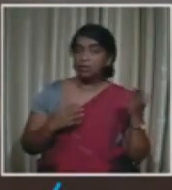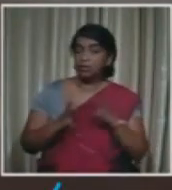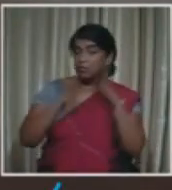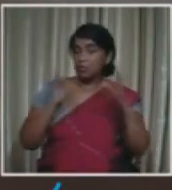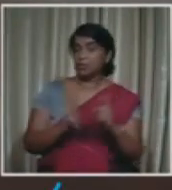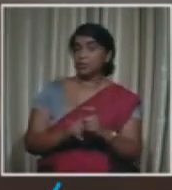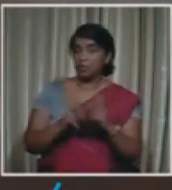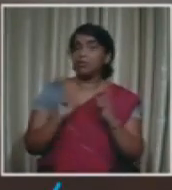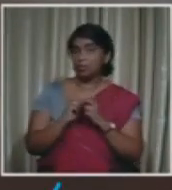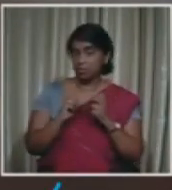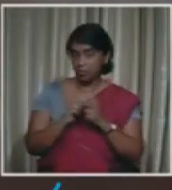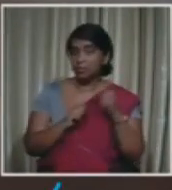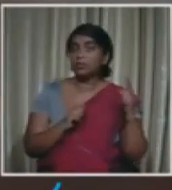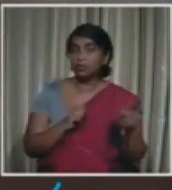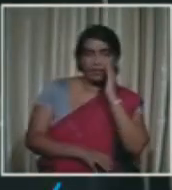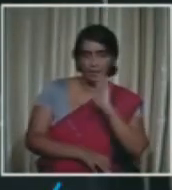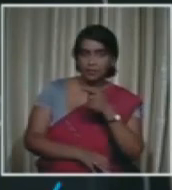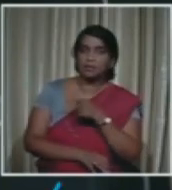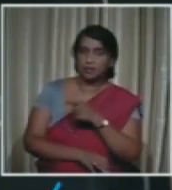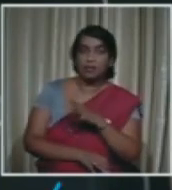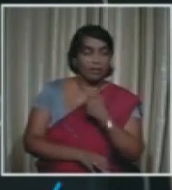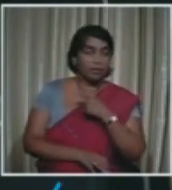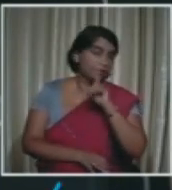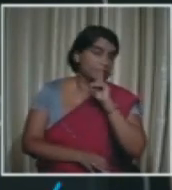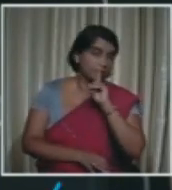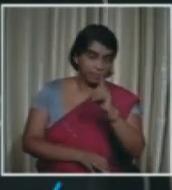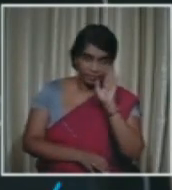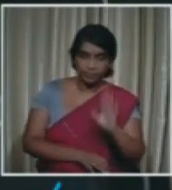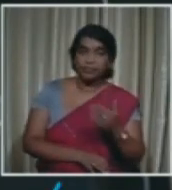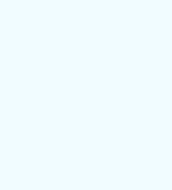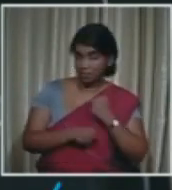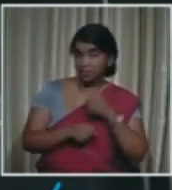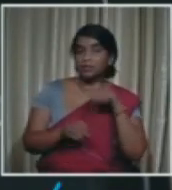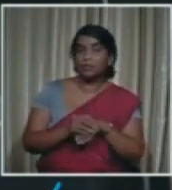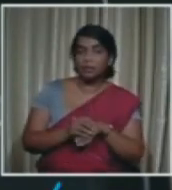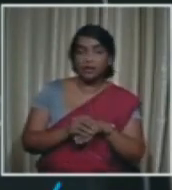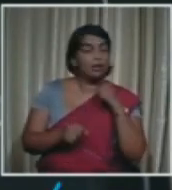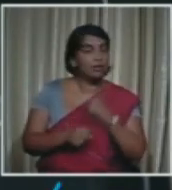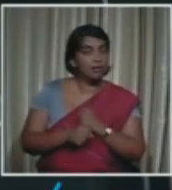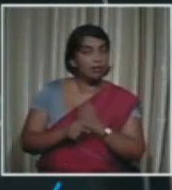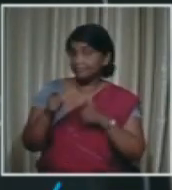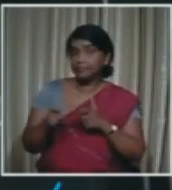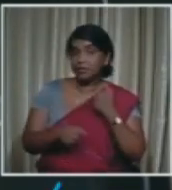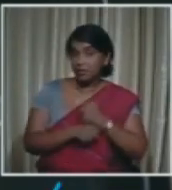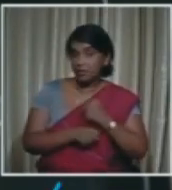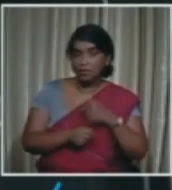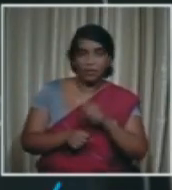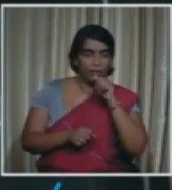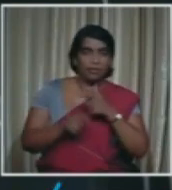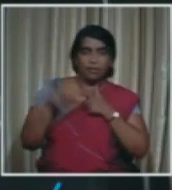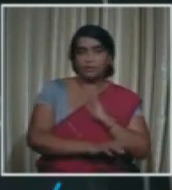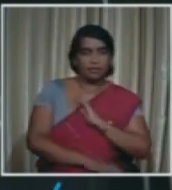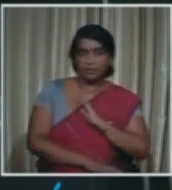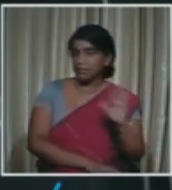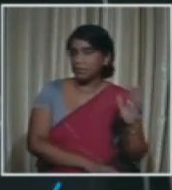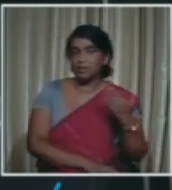භයානක තත්ත්වයකට යනවා අර මේක ගිනි තිබ්බනම් මම කියන්නට ඕනේ මගේ ආණ්ඩු කාලේ ආණ්ඩුවේ තුවක්කු එකක්වත් කිසිම කෙනෙකුට පත්ුනේ